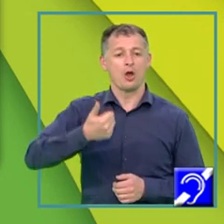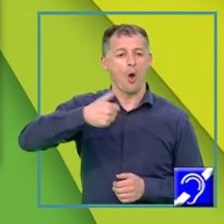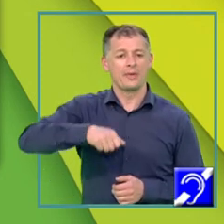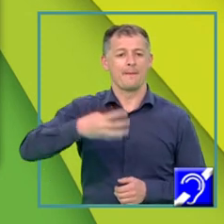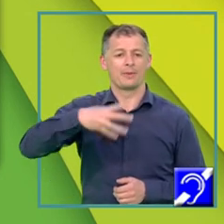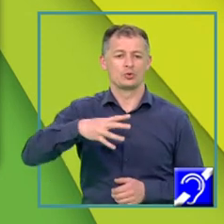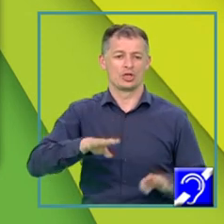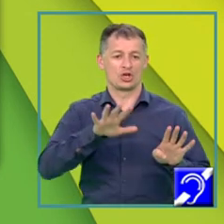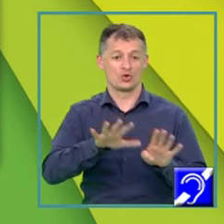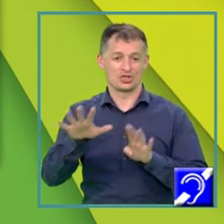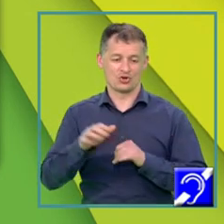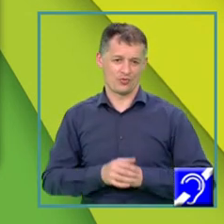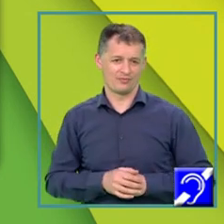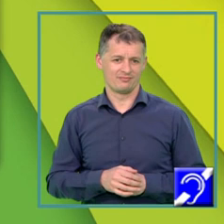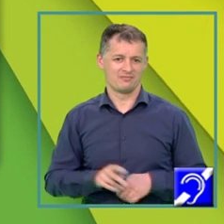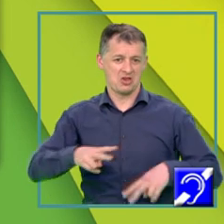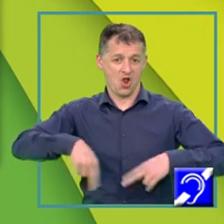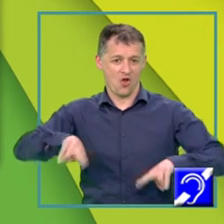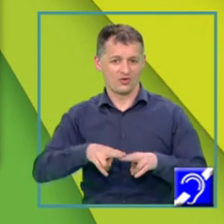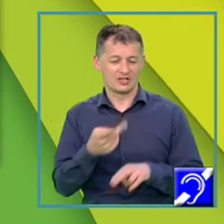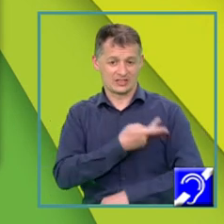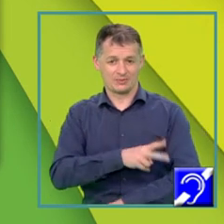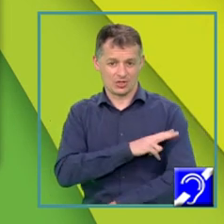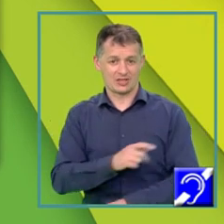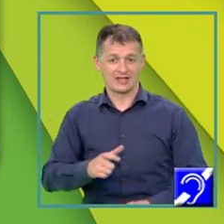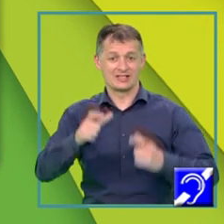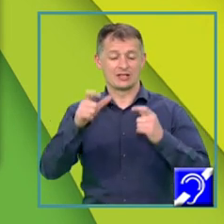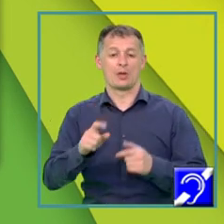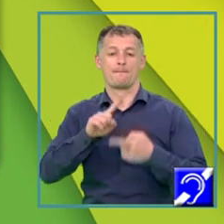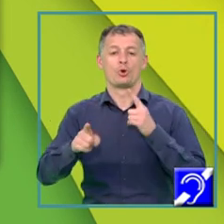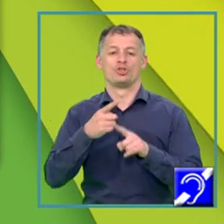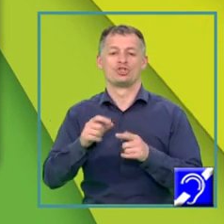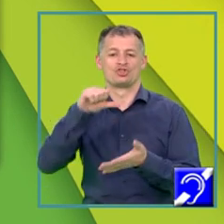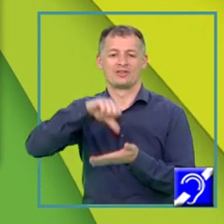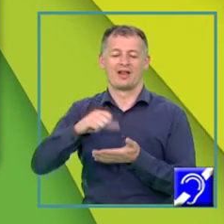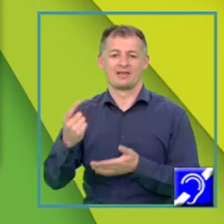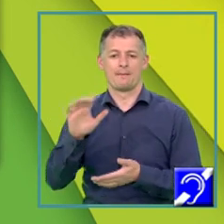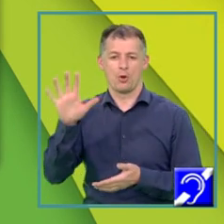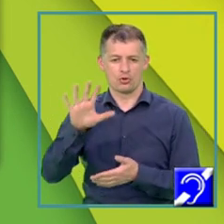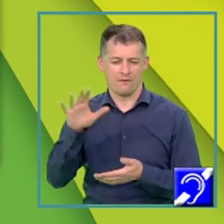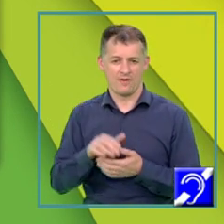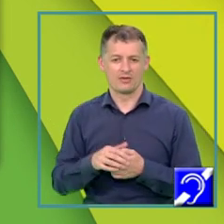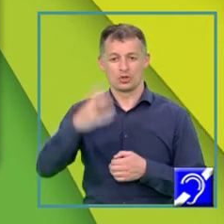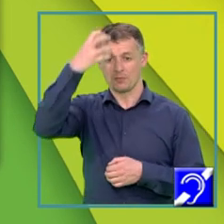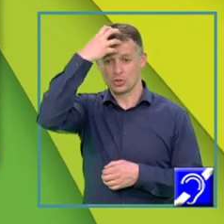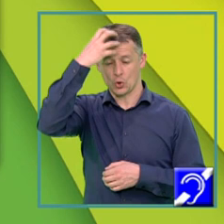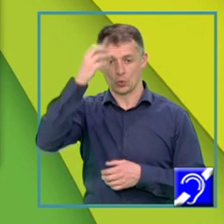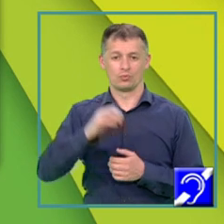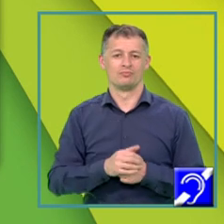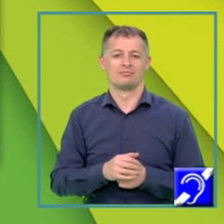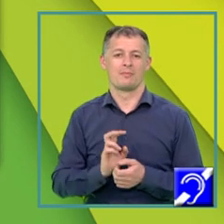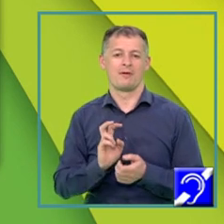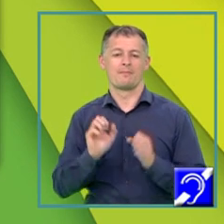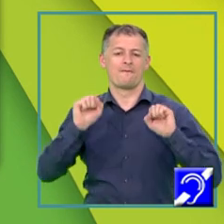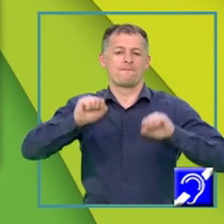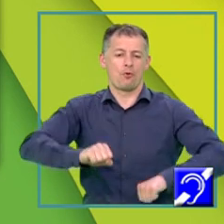1499. În concluzie, reprezentantul instituției politice centrale din Moldova, domnitorul sau voievodul, participă la